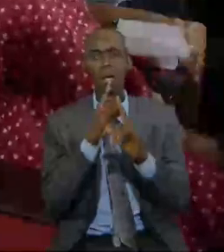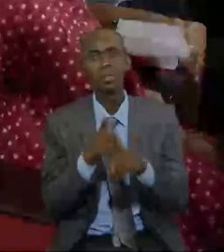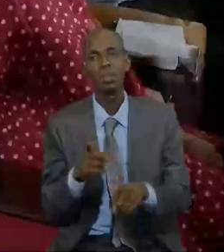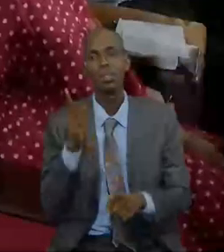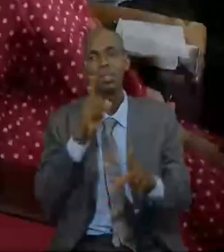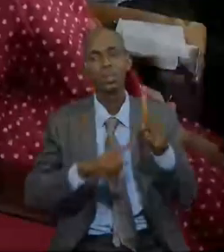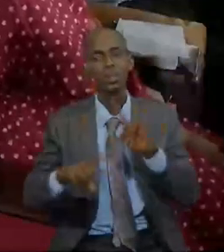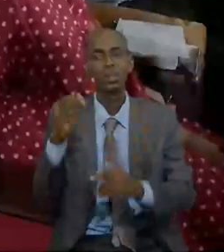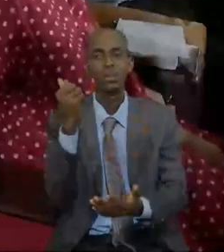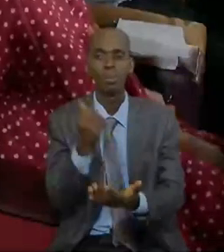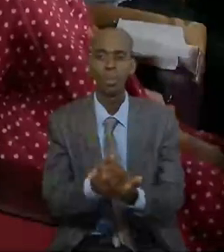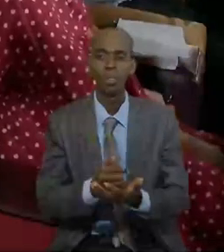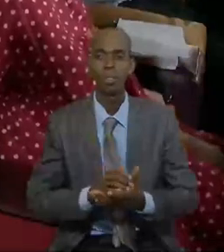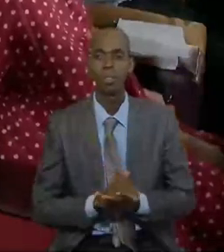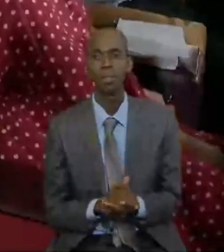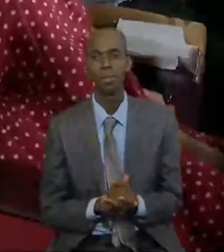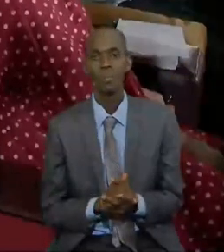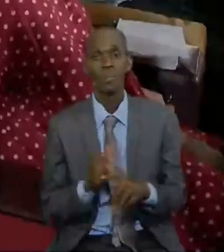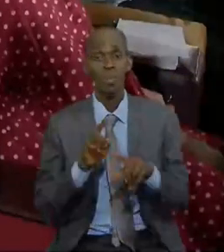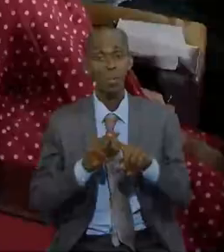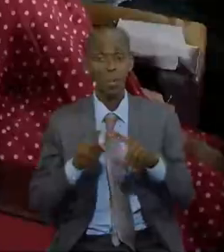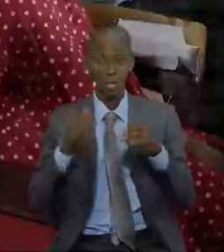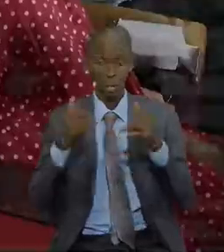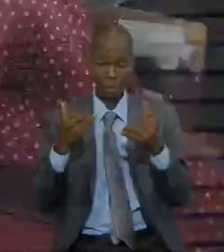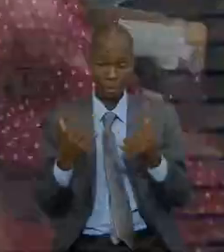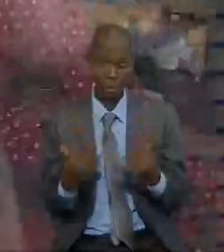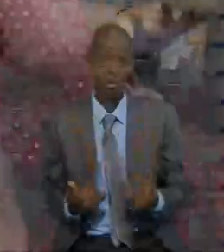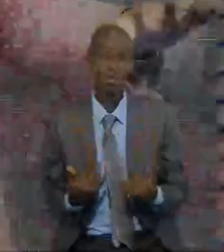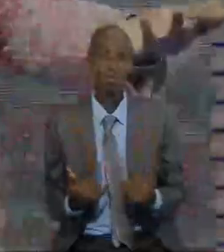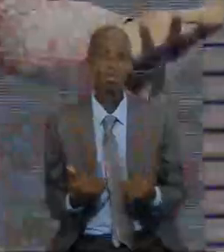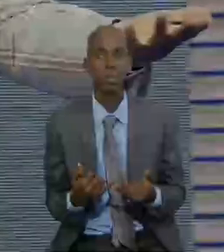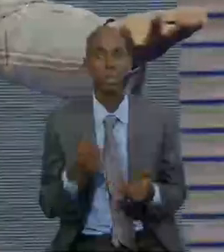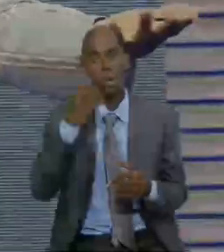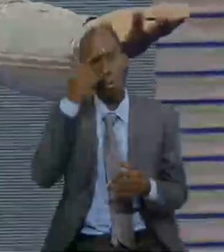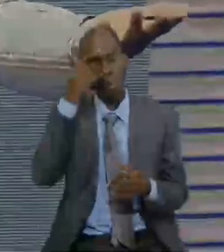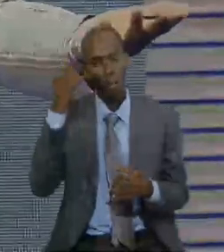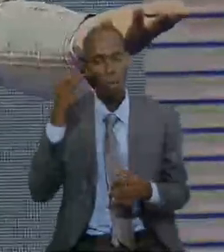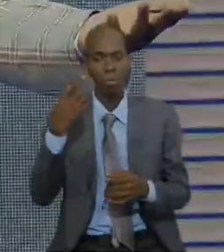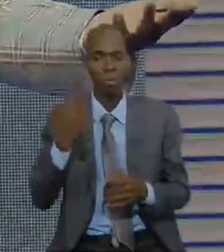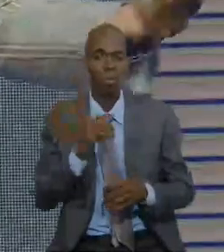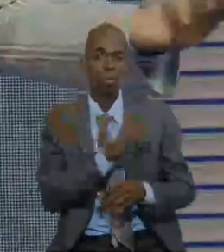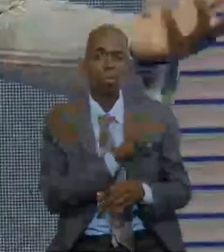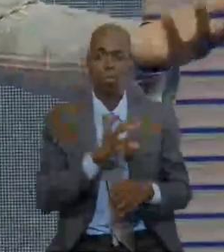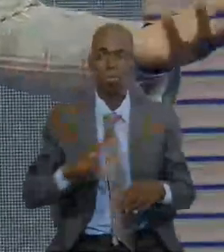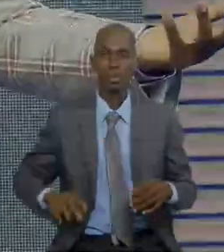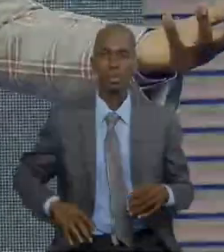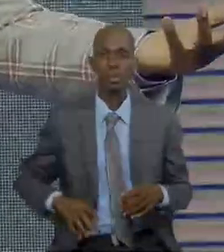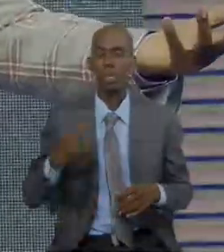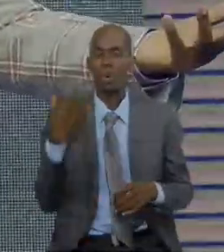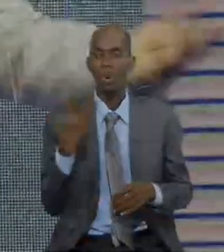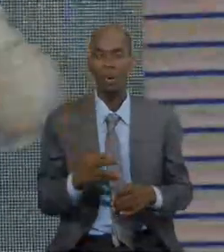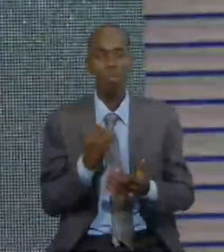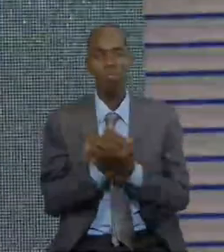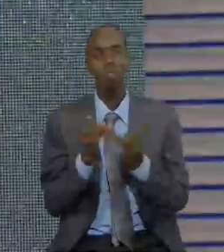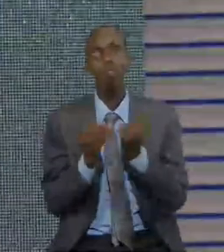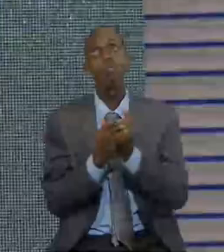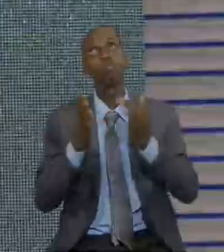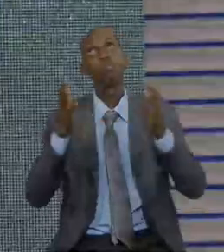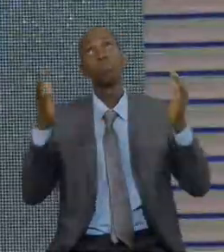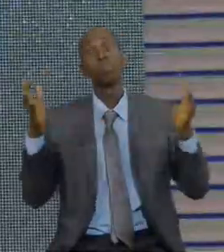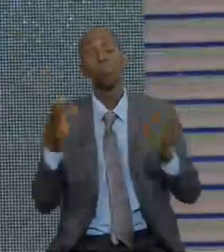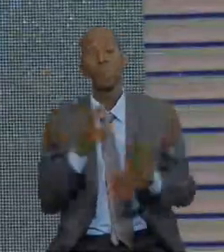ce soir je vais entendre votre ami mais maintenant parce que le